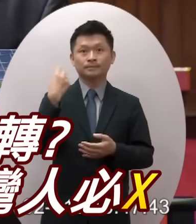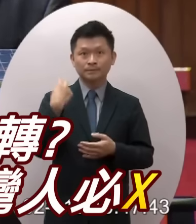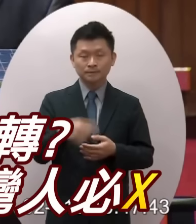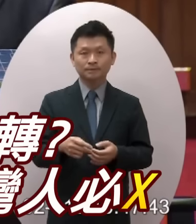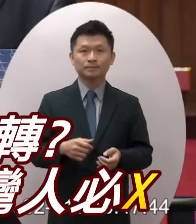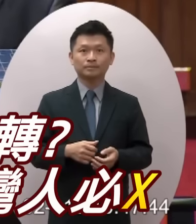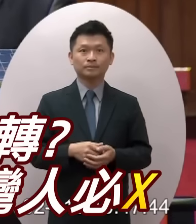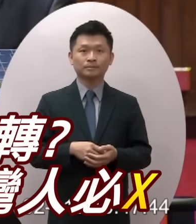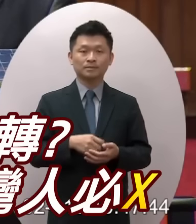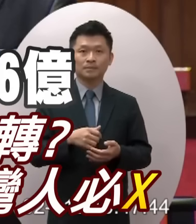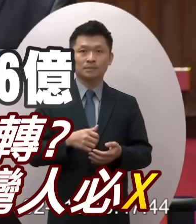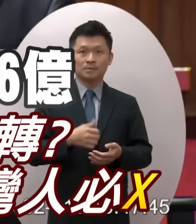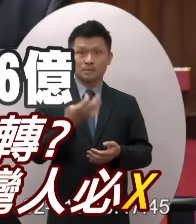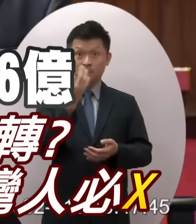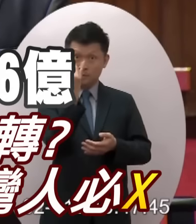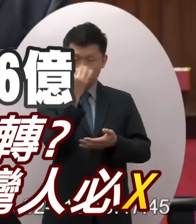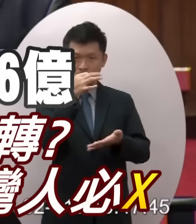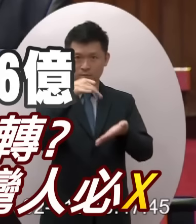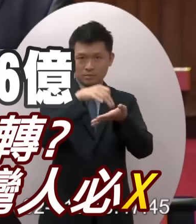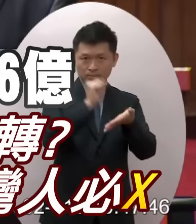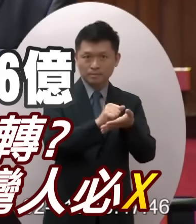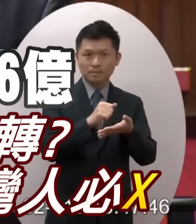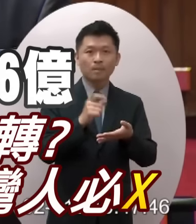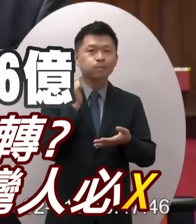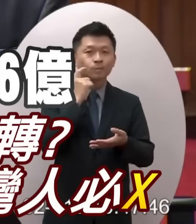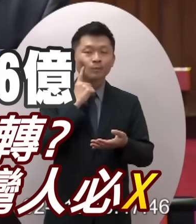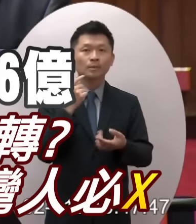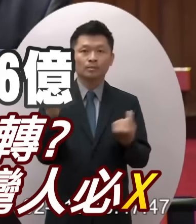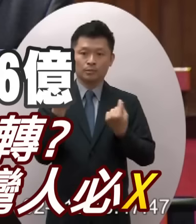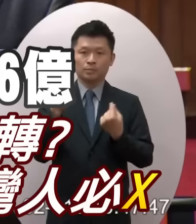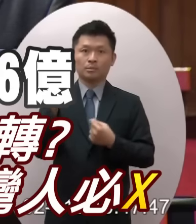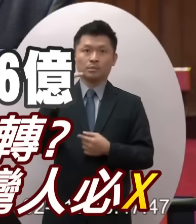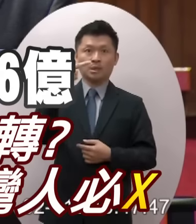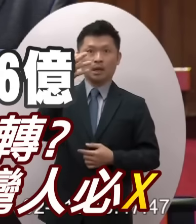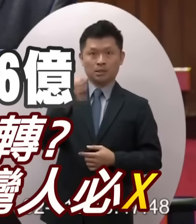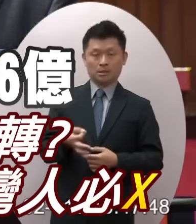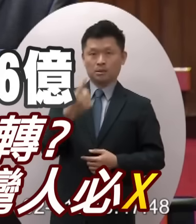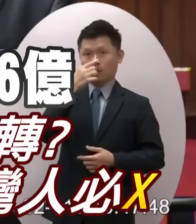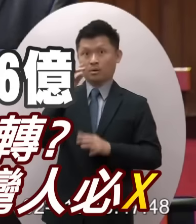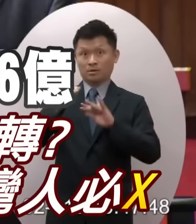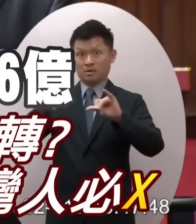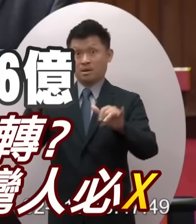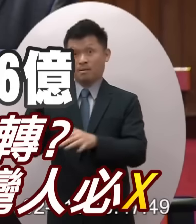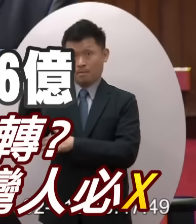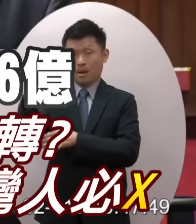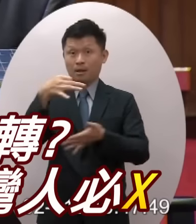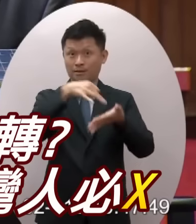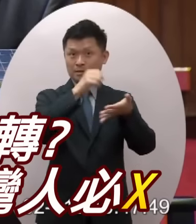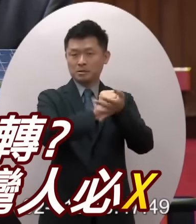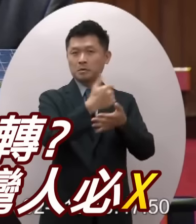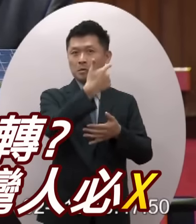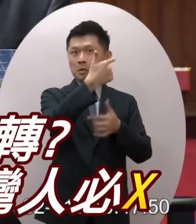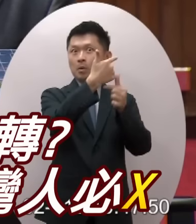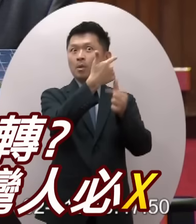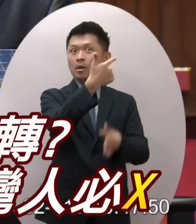价登记。比如讲，我跟你买2亿， 我登记六亿，